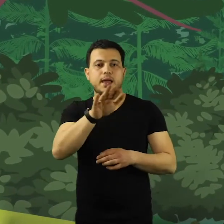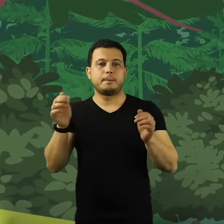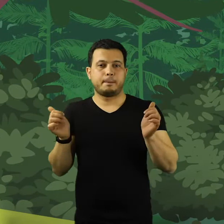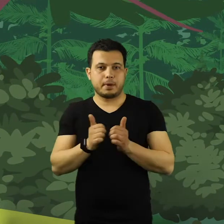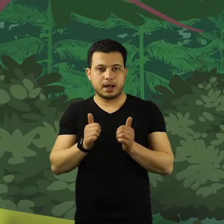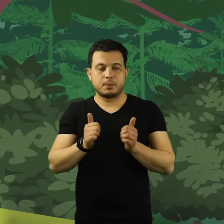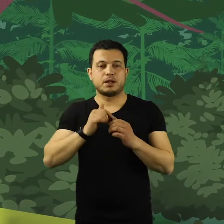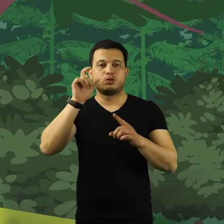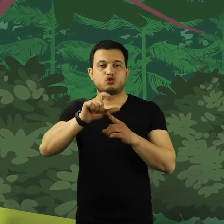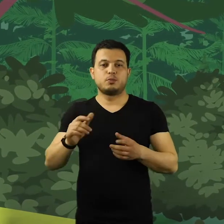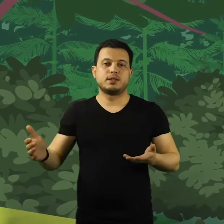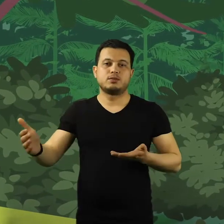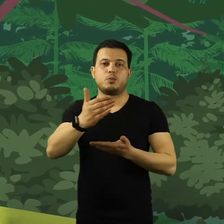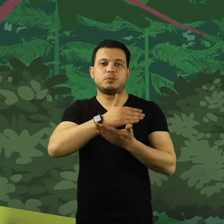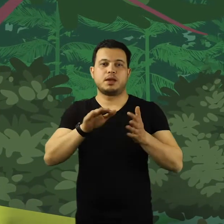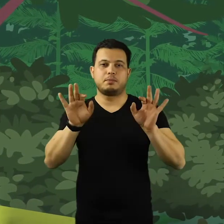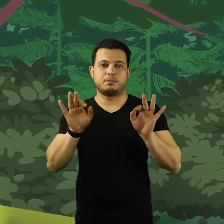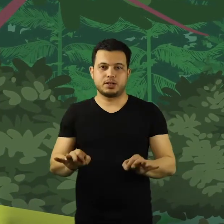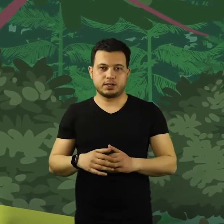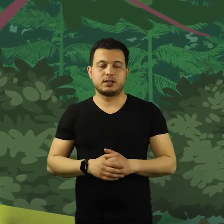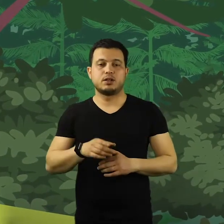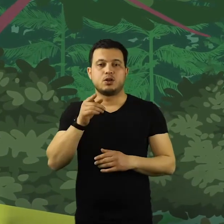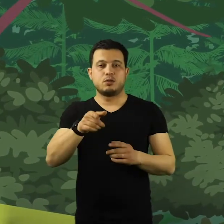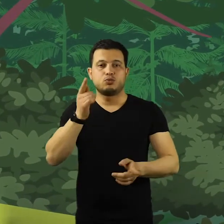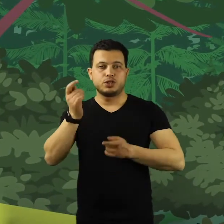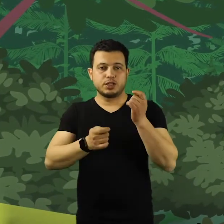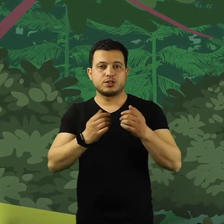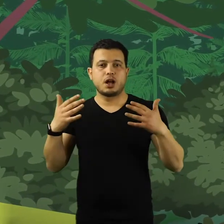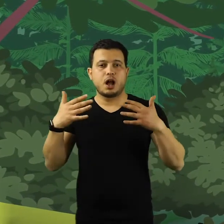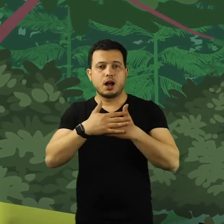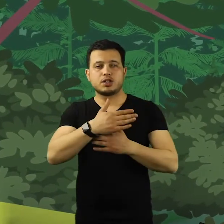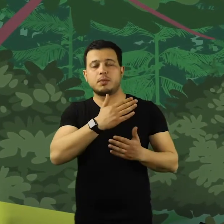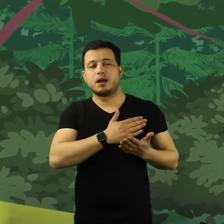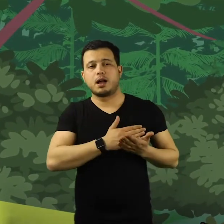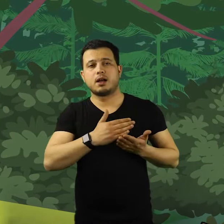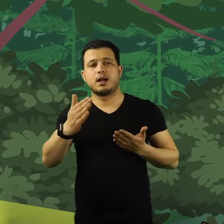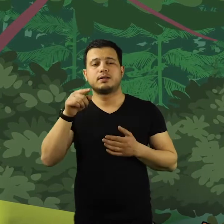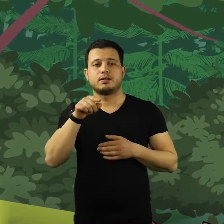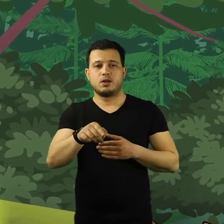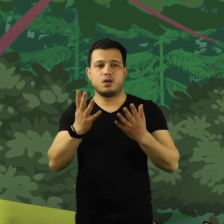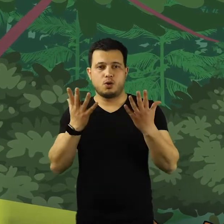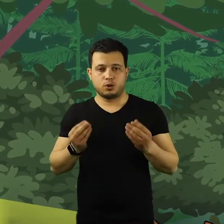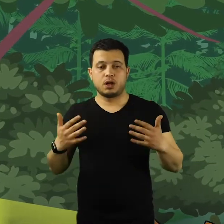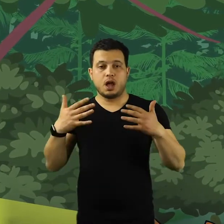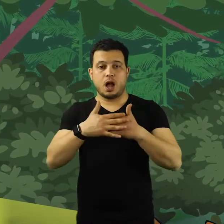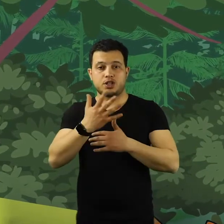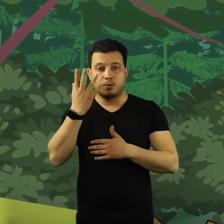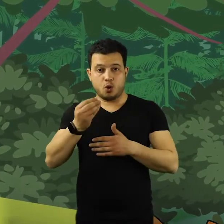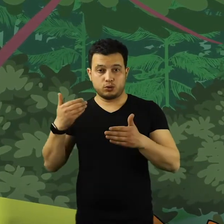birlikte çöpleri toplamaya koyuldu Bu iş akşama kadar sürdü Akşam olduğunda